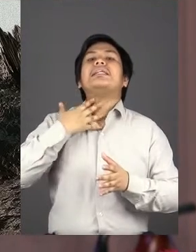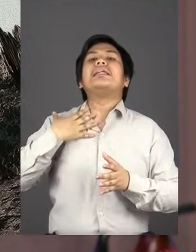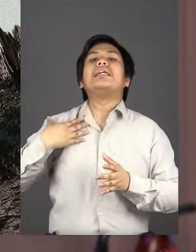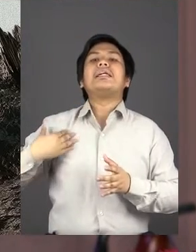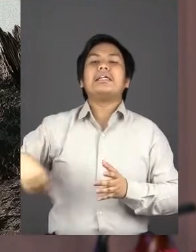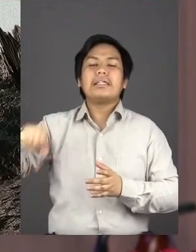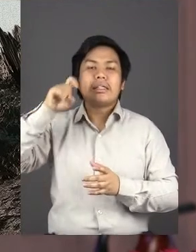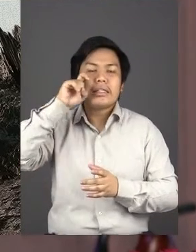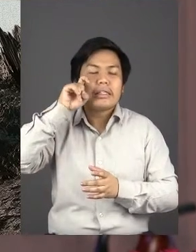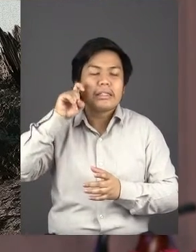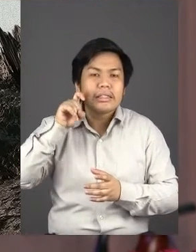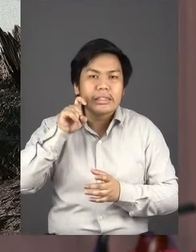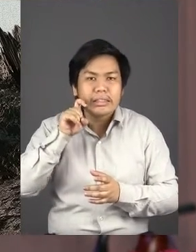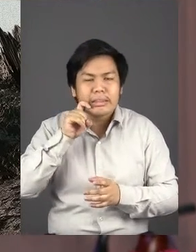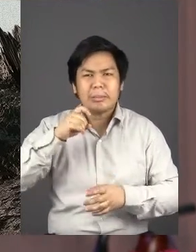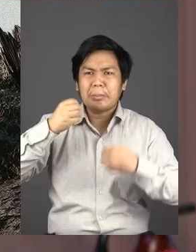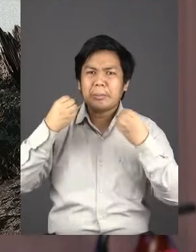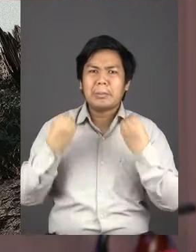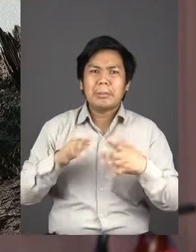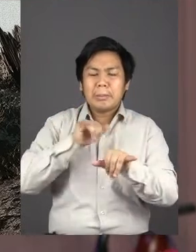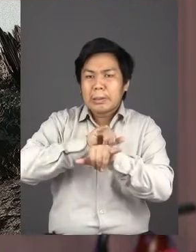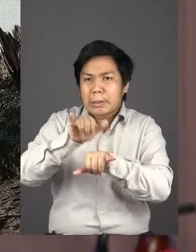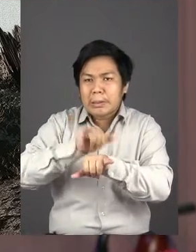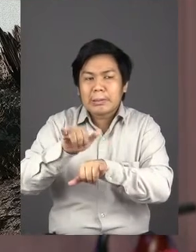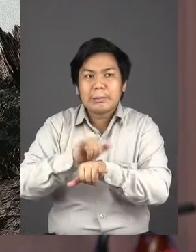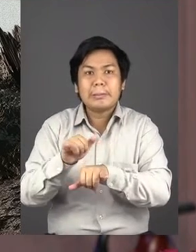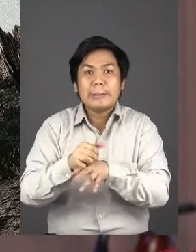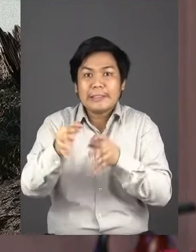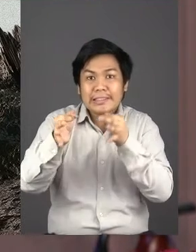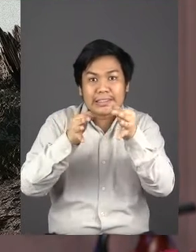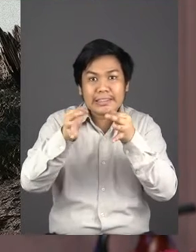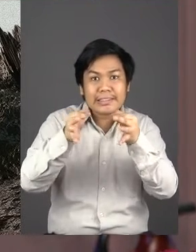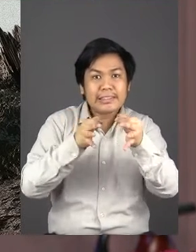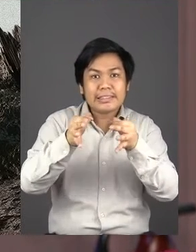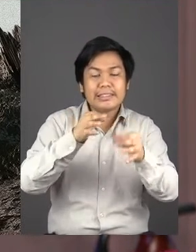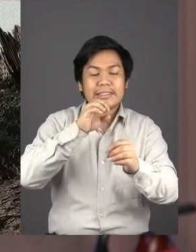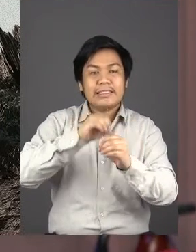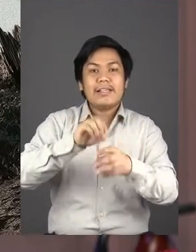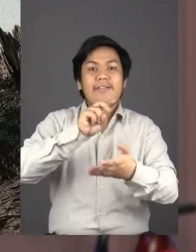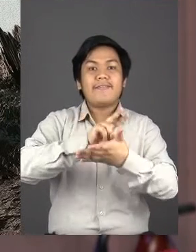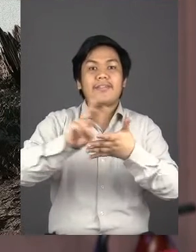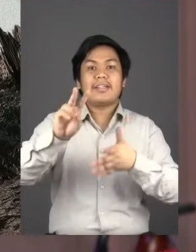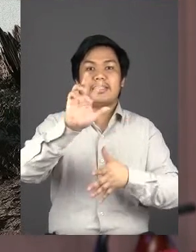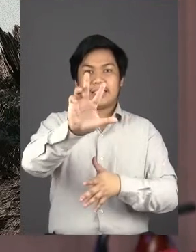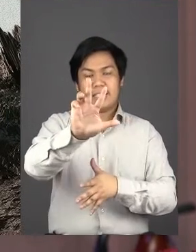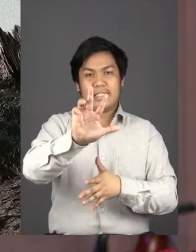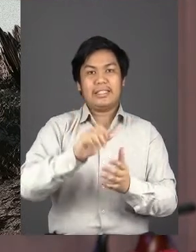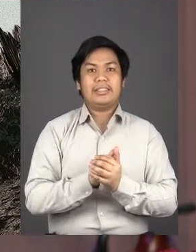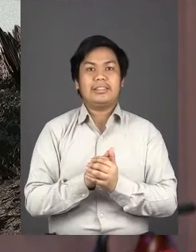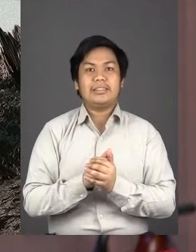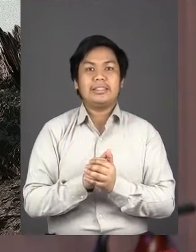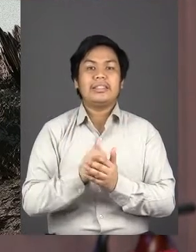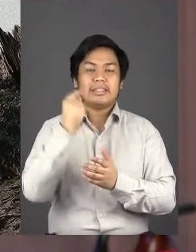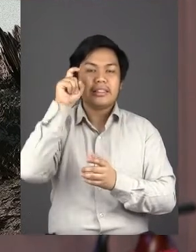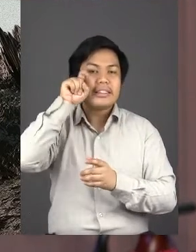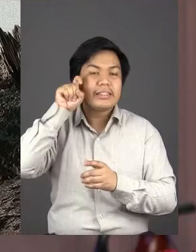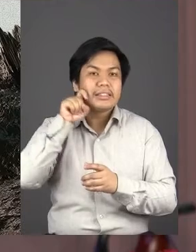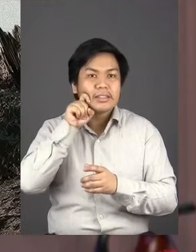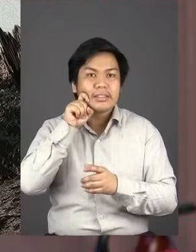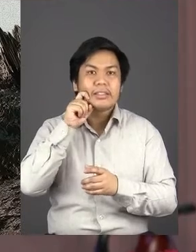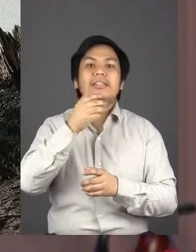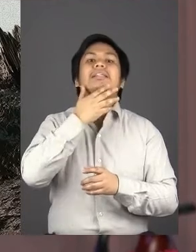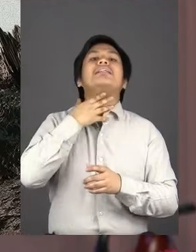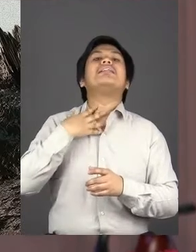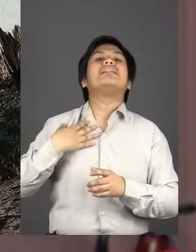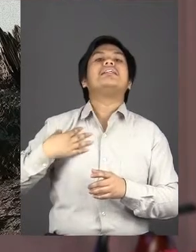kasamaan. Yun po ang description nito sa verse 3, di ba? Sexual immorality, impurity,